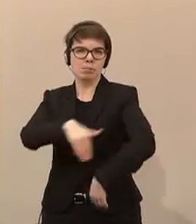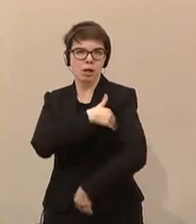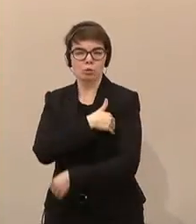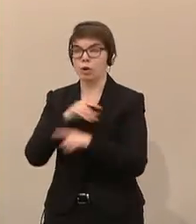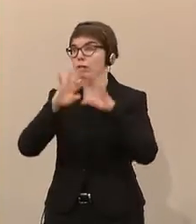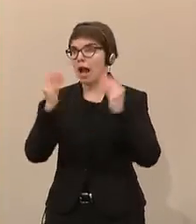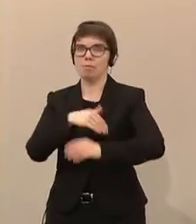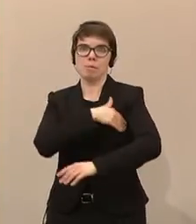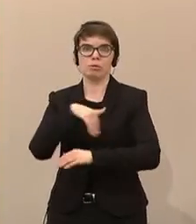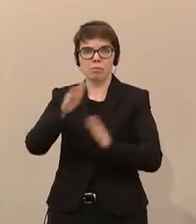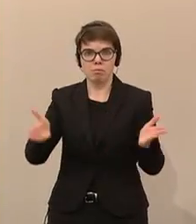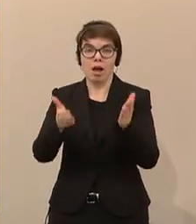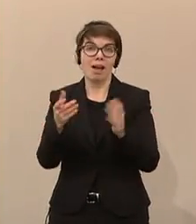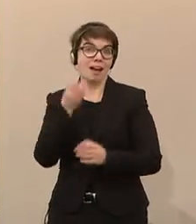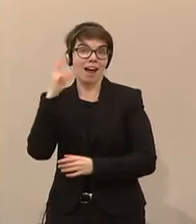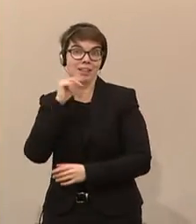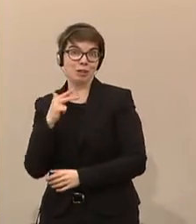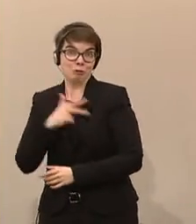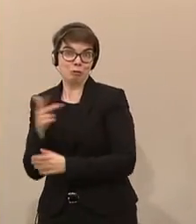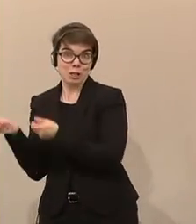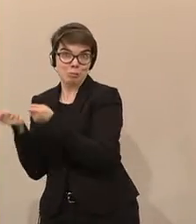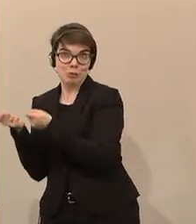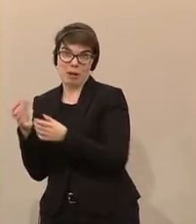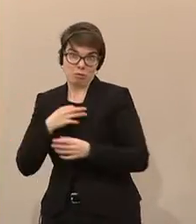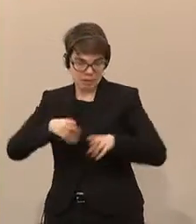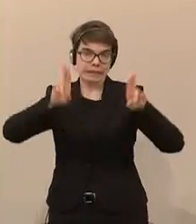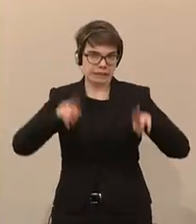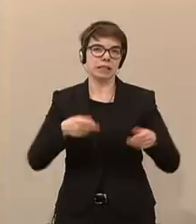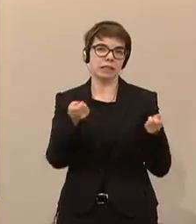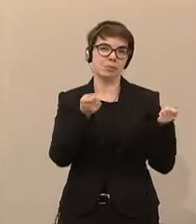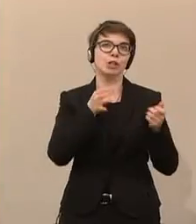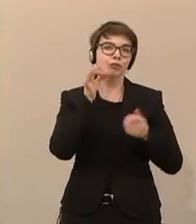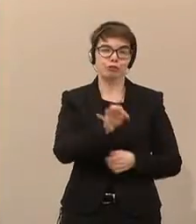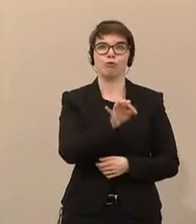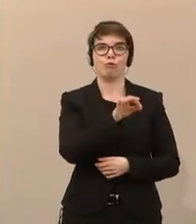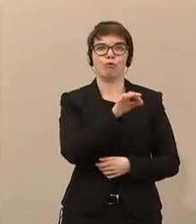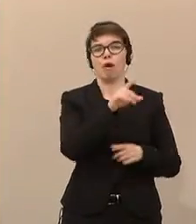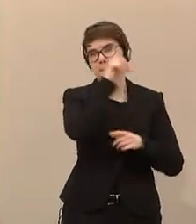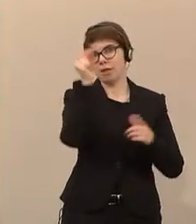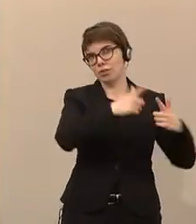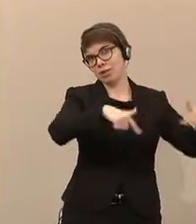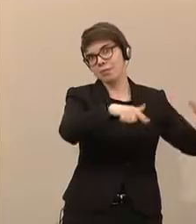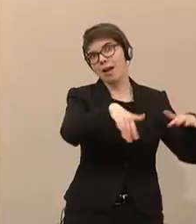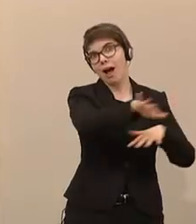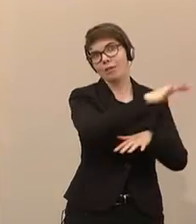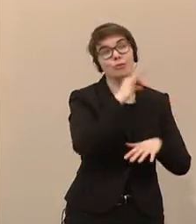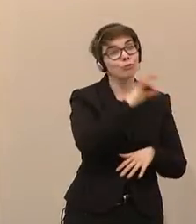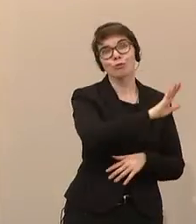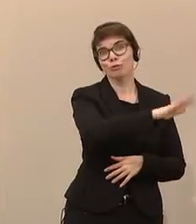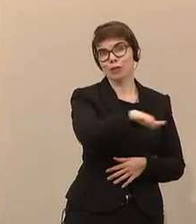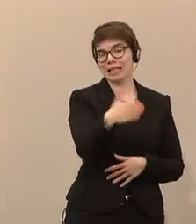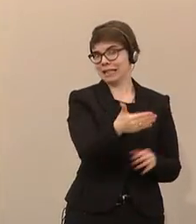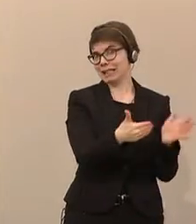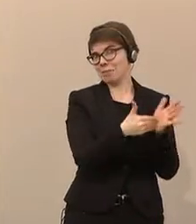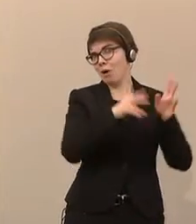ist natürlich nicht sozialistische Politik, das ist mir schon klar. Aber es ist die richtige Politik für für die Menschen in unserem Land und für die Kinder, die